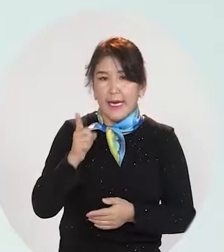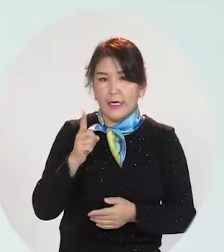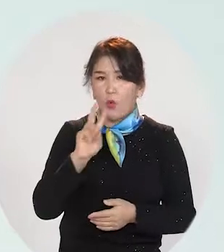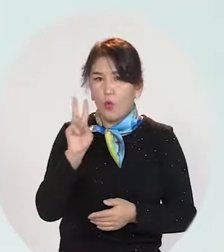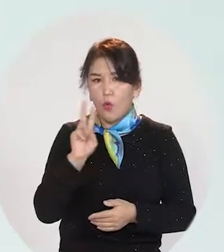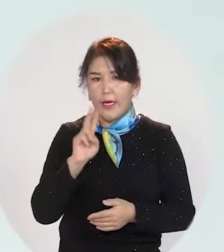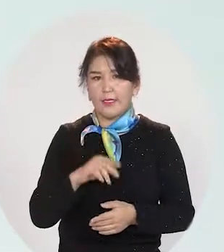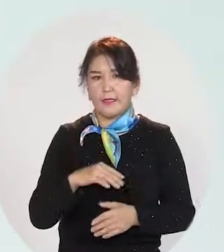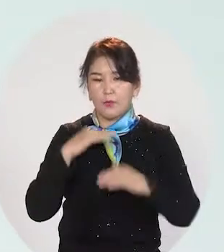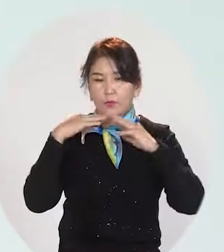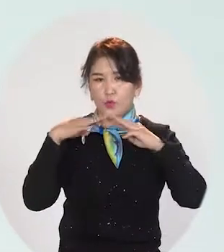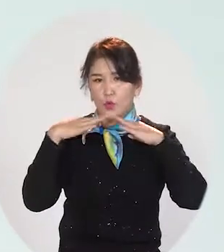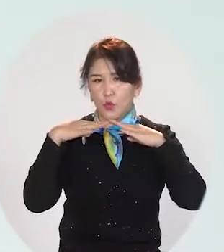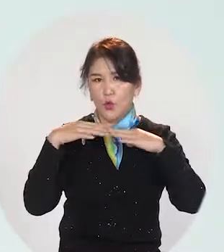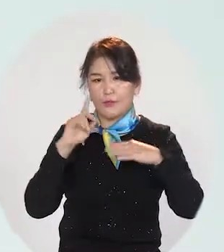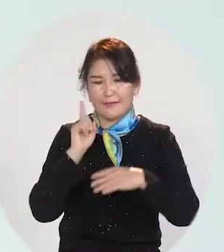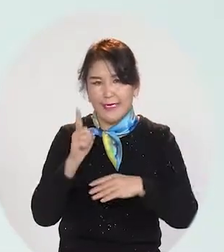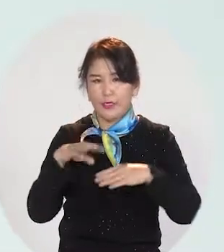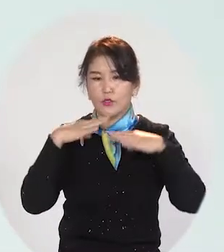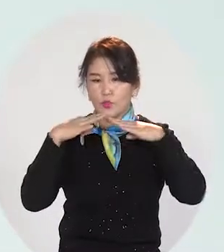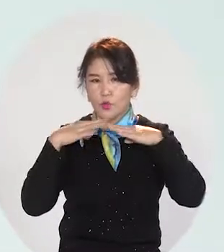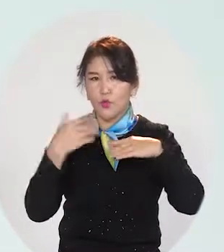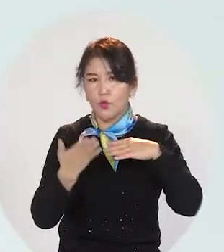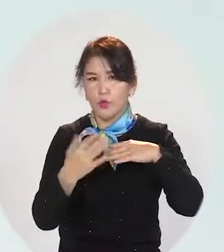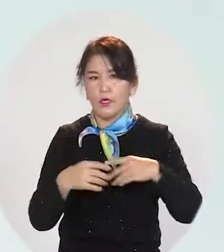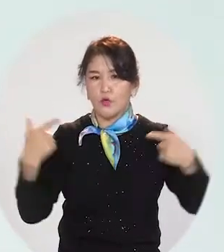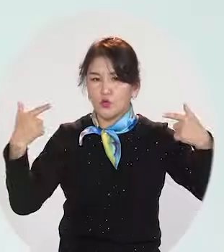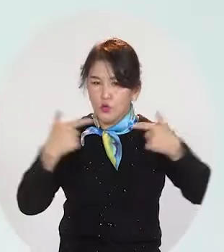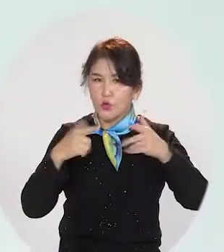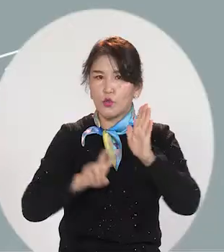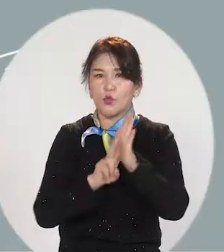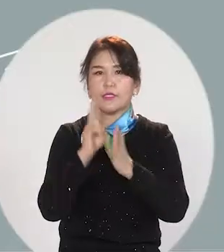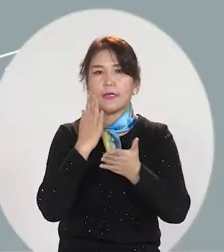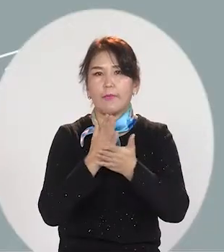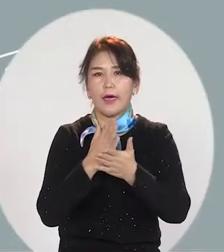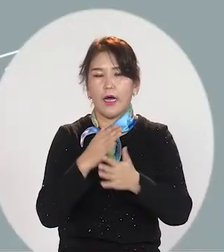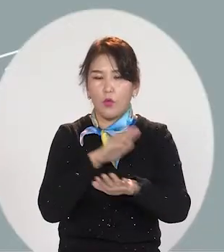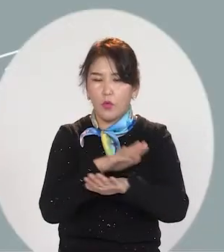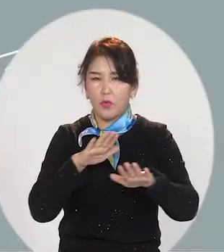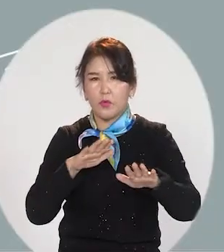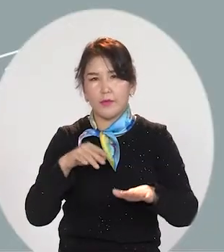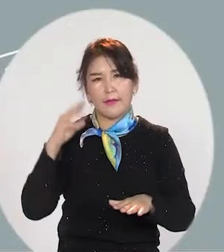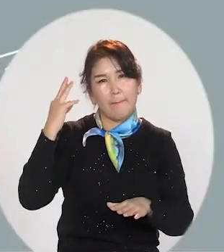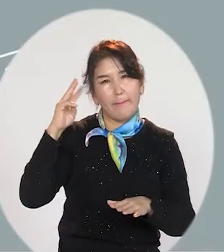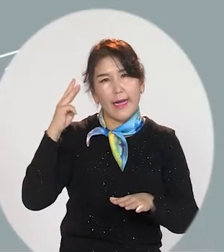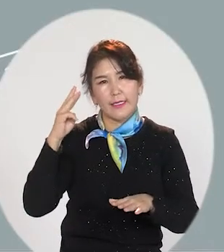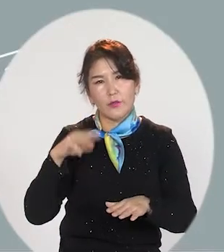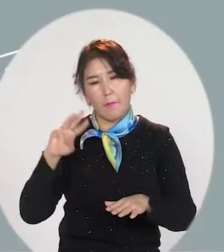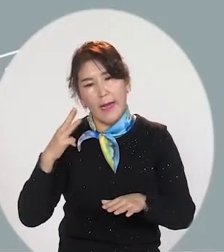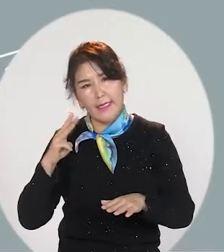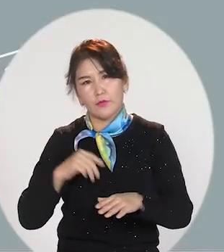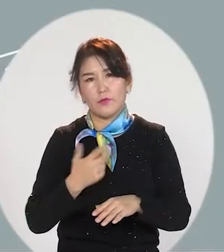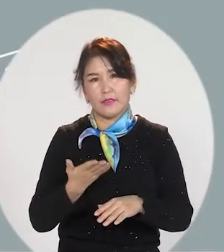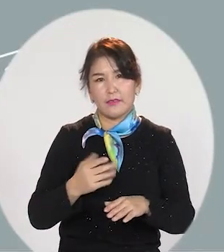заавар зөвлөгөөнүүд хүүхдэд ерөөсөө таалагддаггүй, ингээд зөрчил үүсдэг. За тэгээ хүүхдэд эргэлзээг, сөрж зогсоох, эцэг